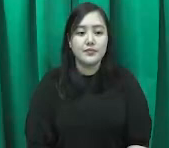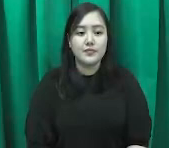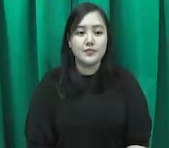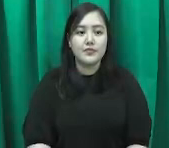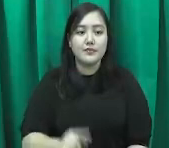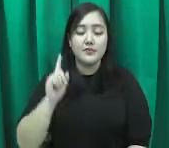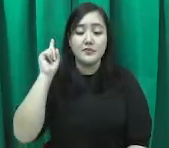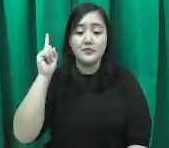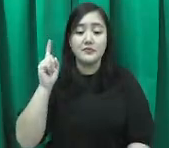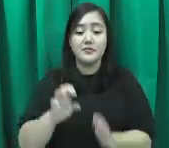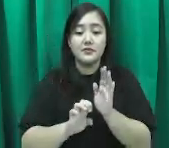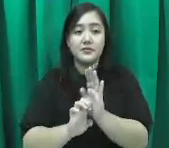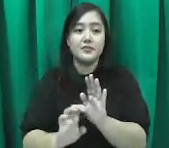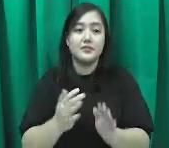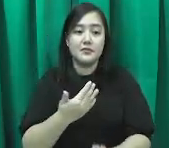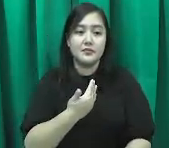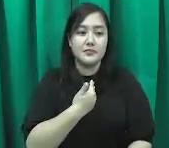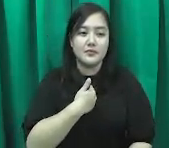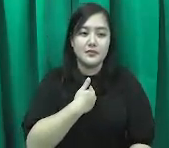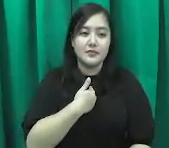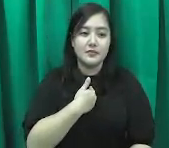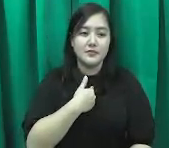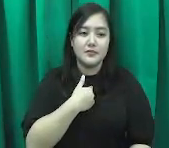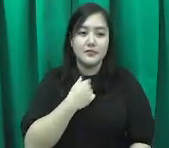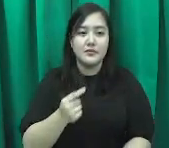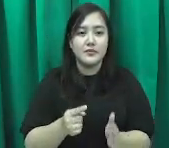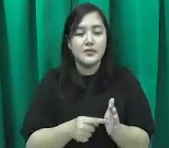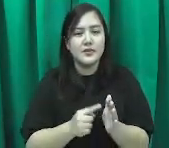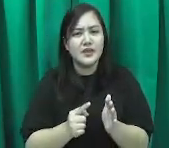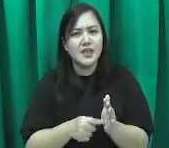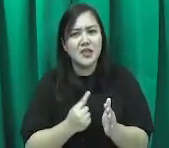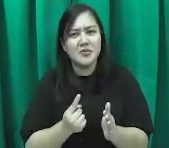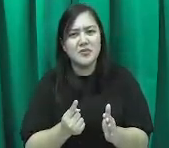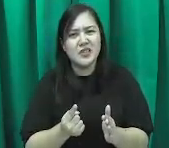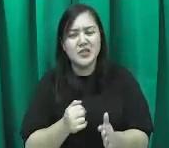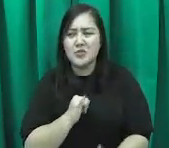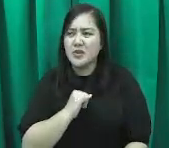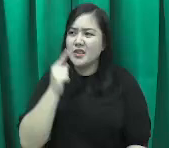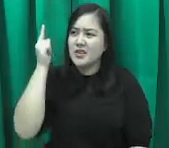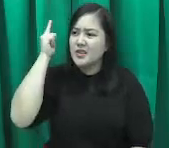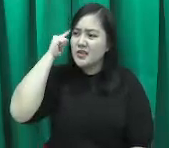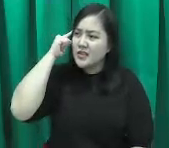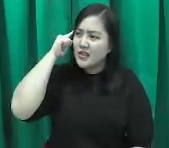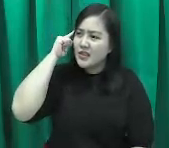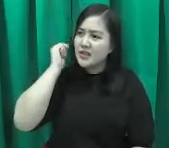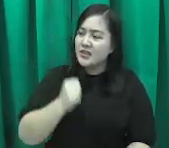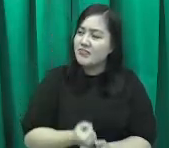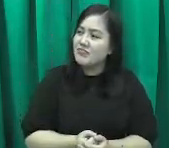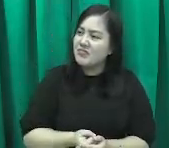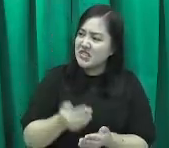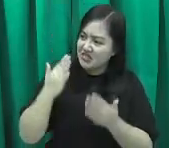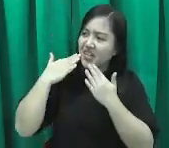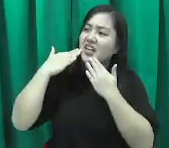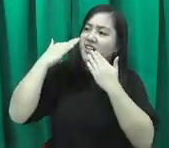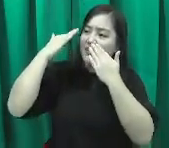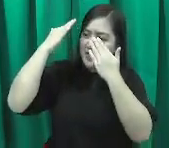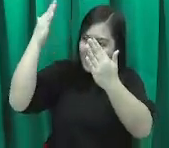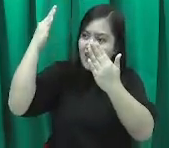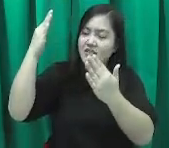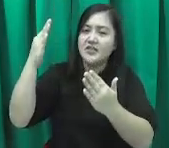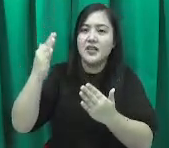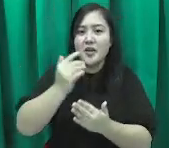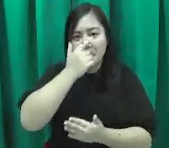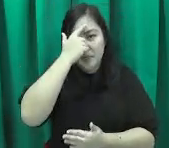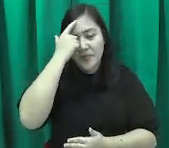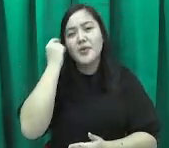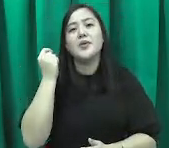Pag yung, minsan naiisip ko, parang hindi ako ito. Pag iniisip ko, salamat na lang sa Panginoon at ganyan na, ganito